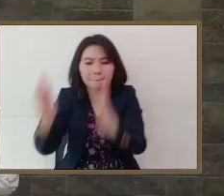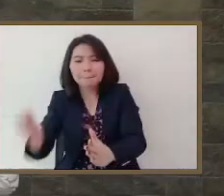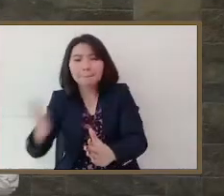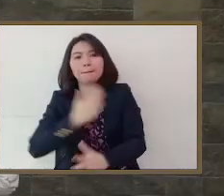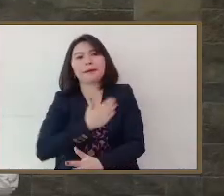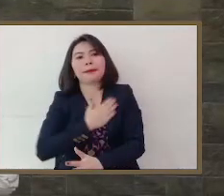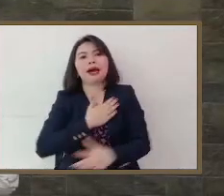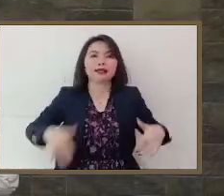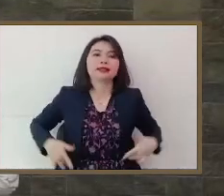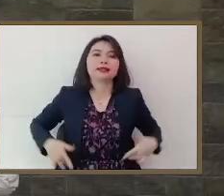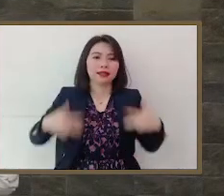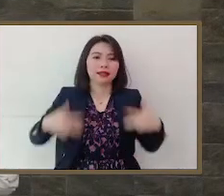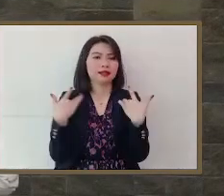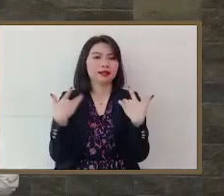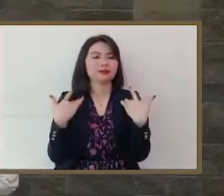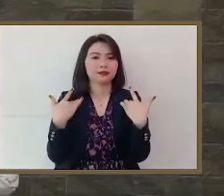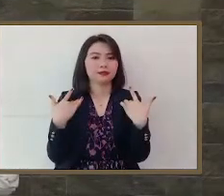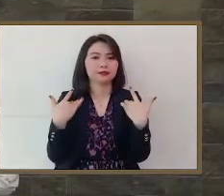steps.